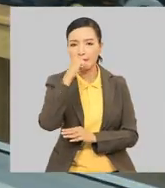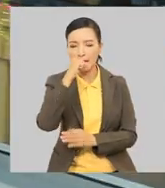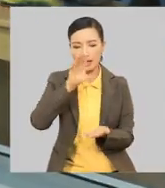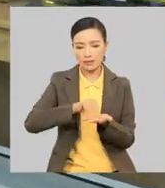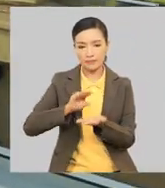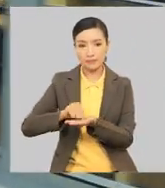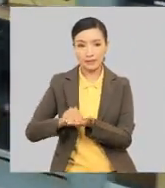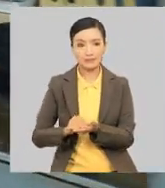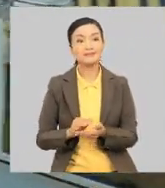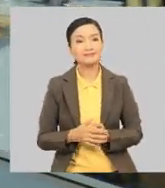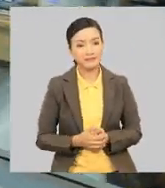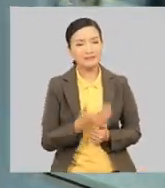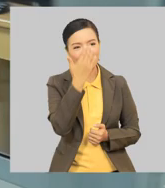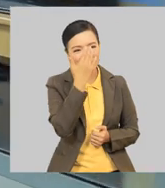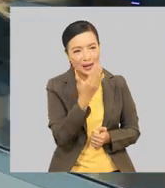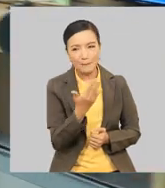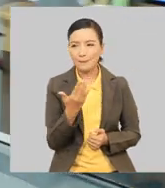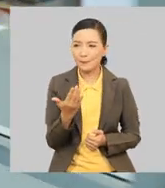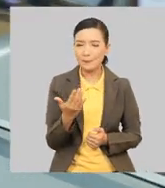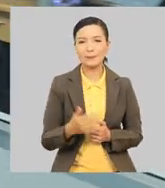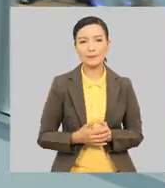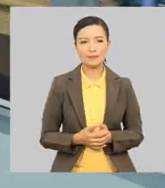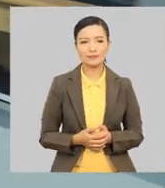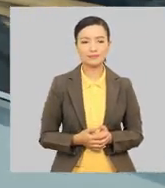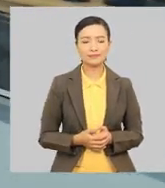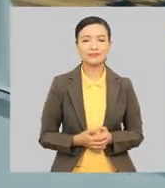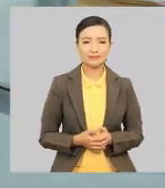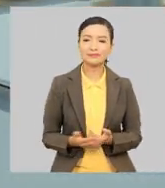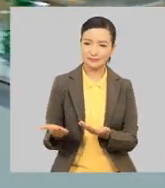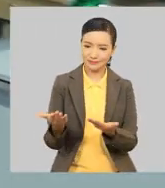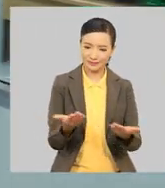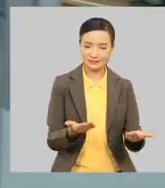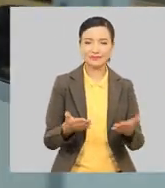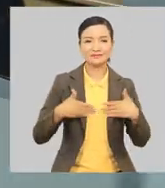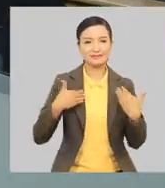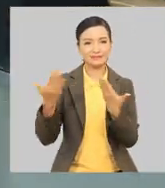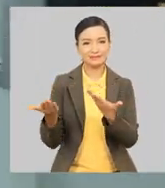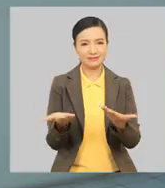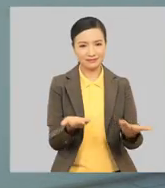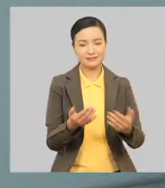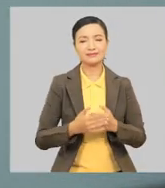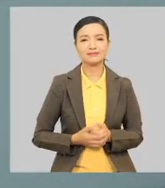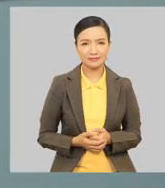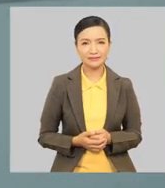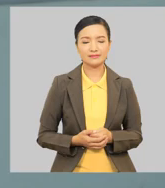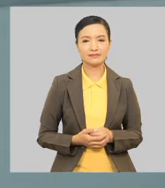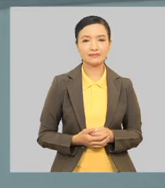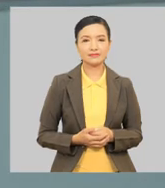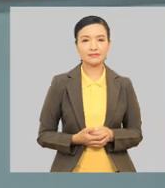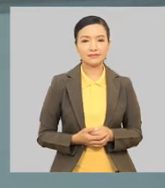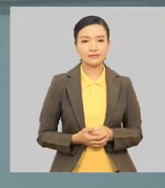วัสดีครับ สวั สด ี คร ับ สว ั สดีครับนี่วันนี้พา เชิญครับ อาสามาด้วยนะครับ ยินดีต้อนรับเลยครับ